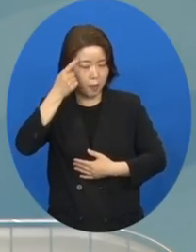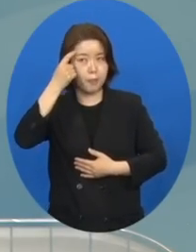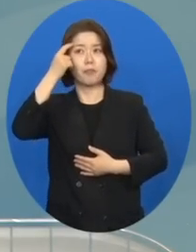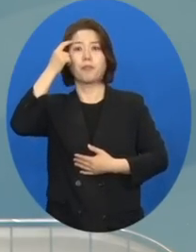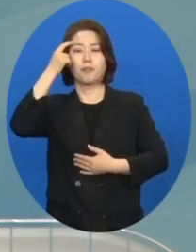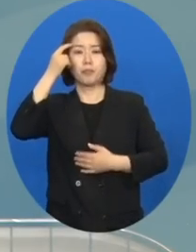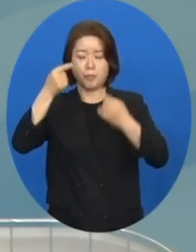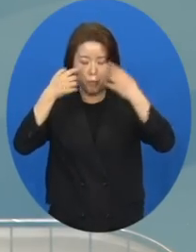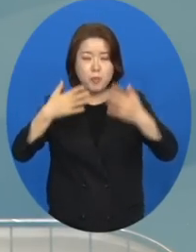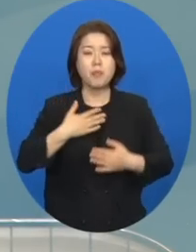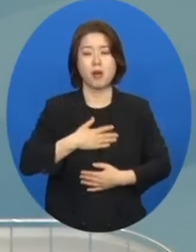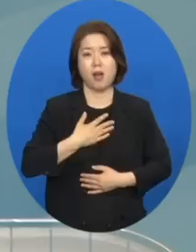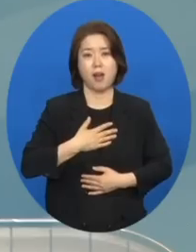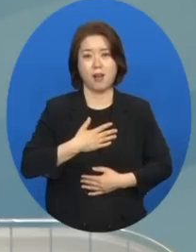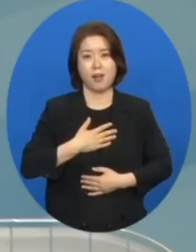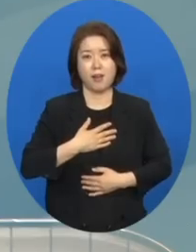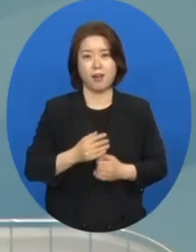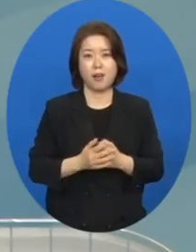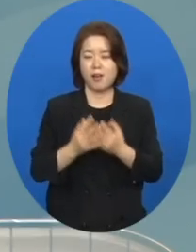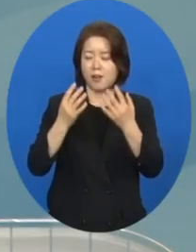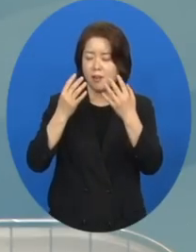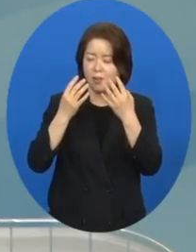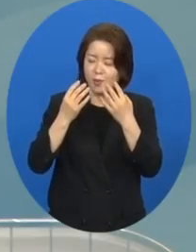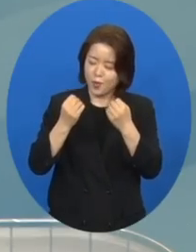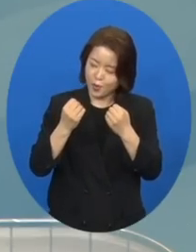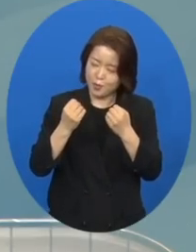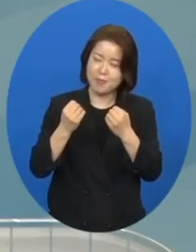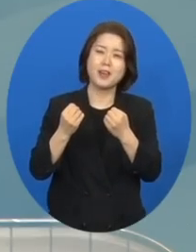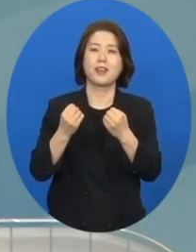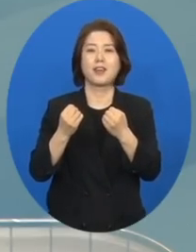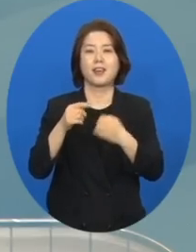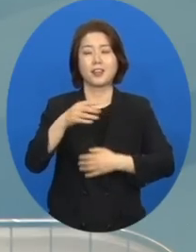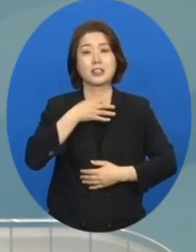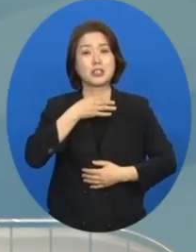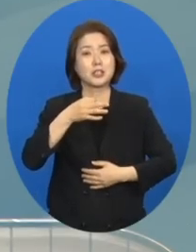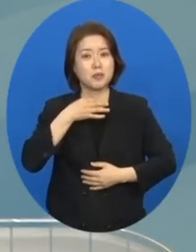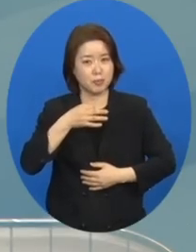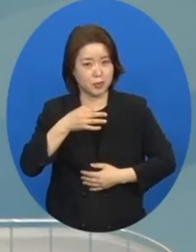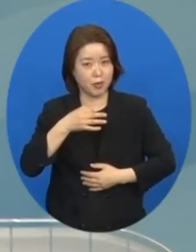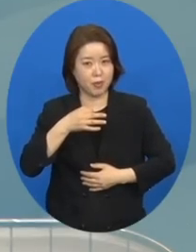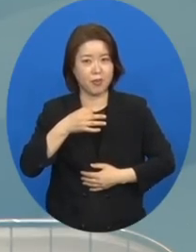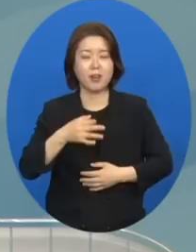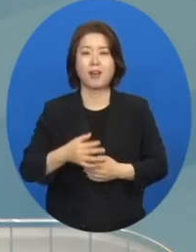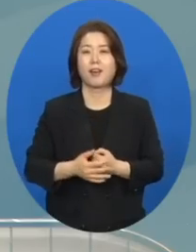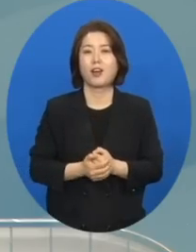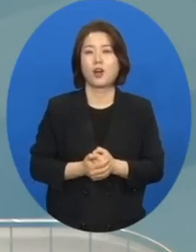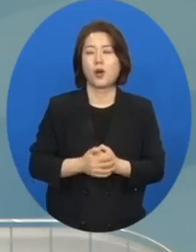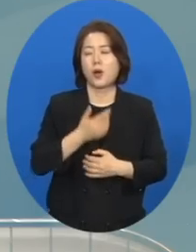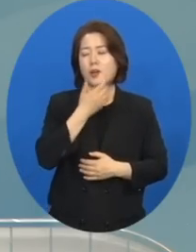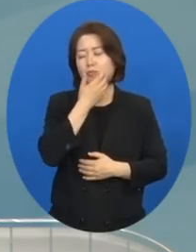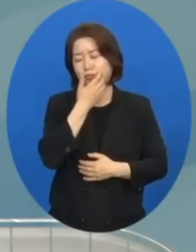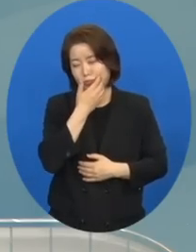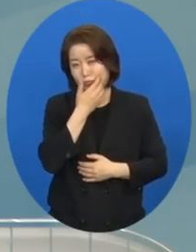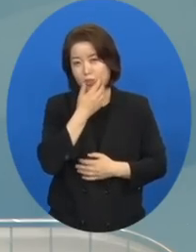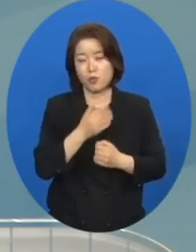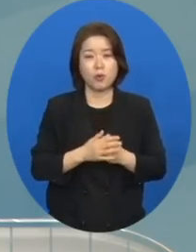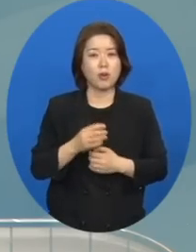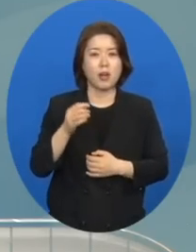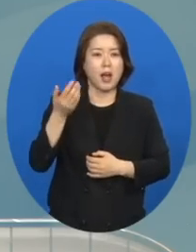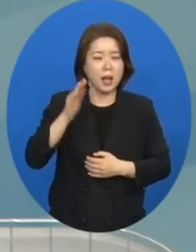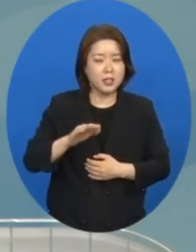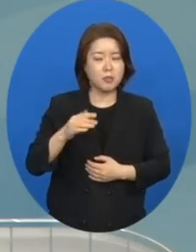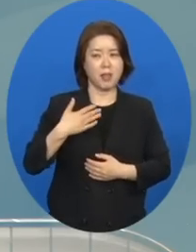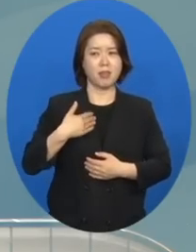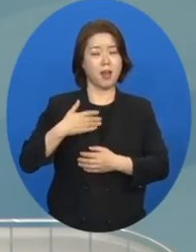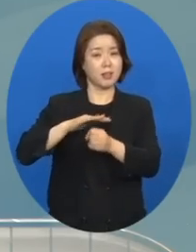분명히 알았어요 얼마나 그 음성에 아 부끄럽기도 하고 그런 날에 차량 하는